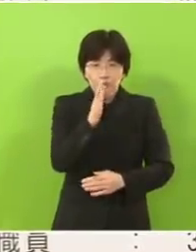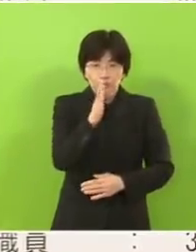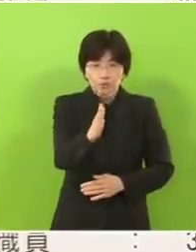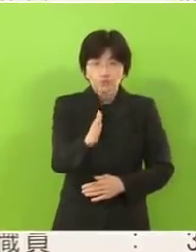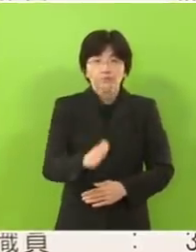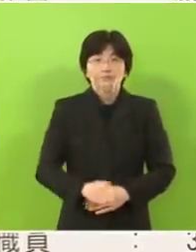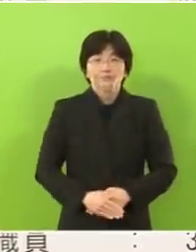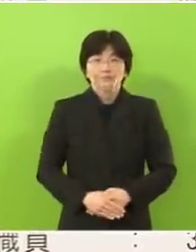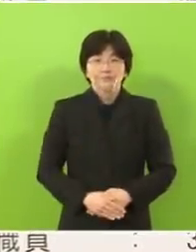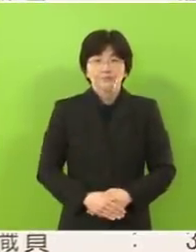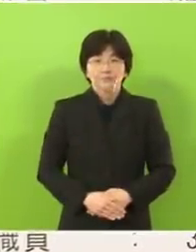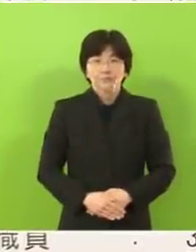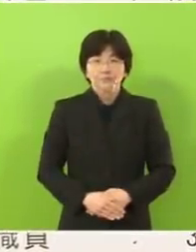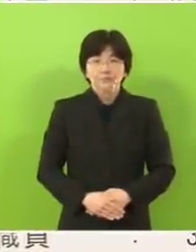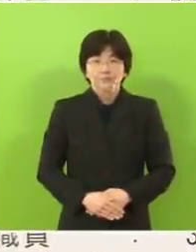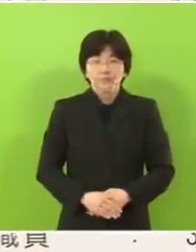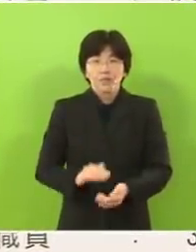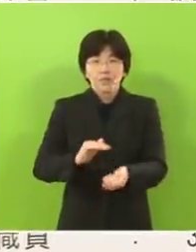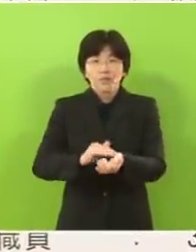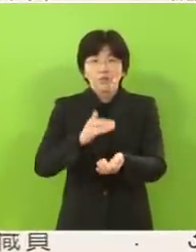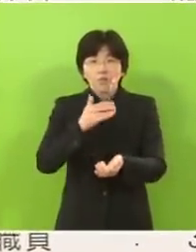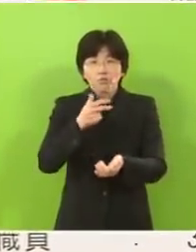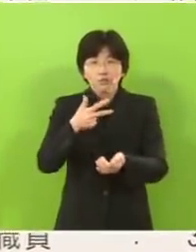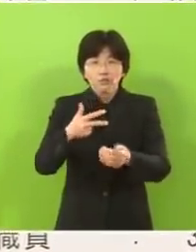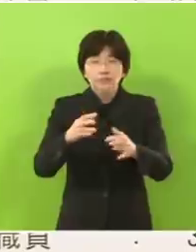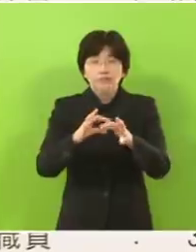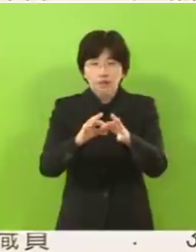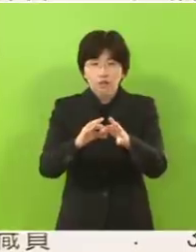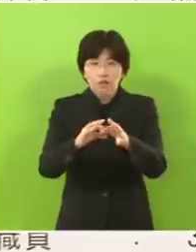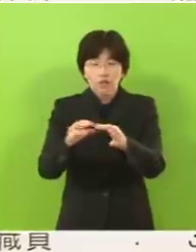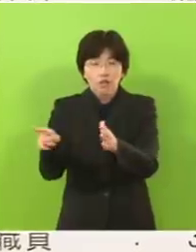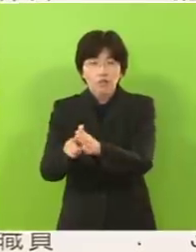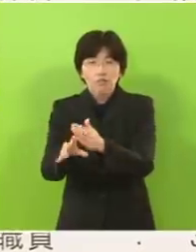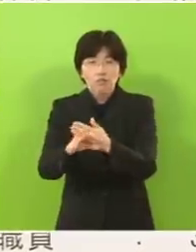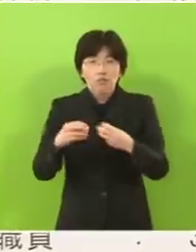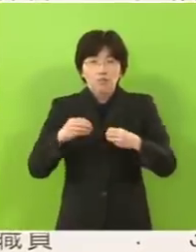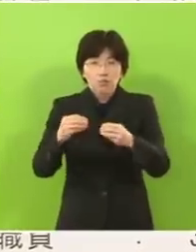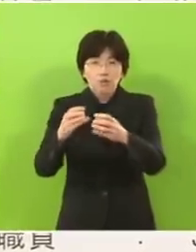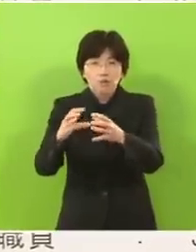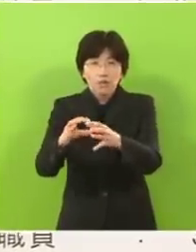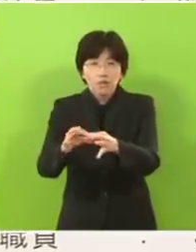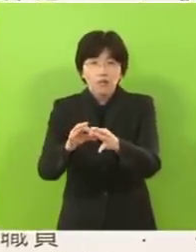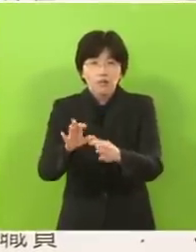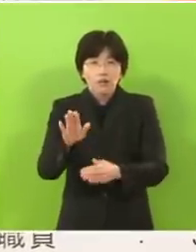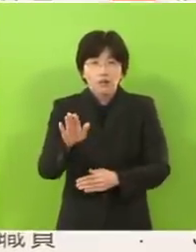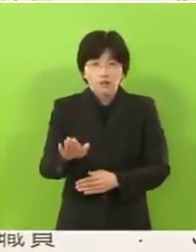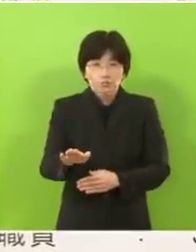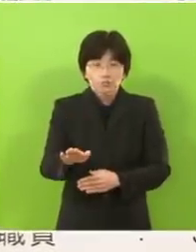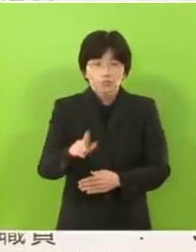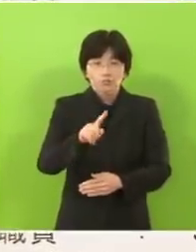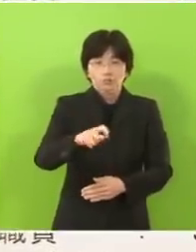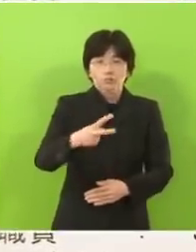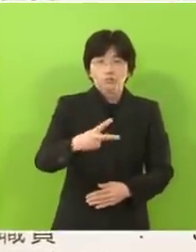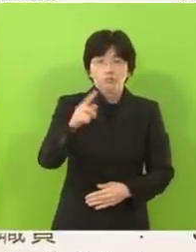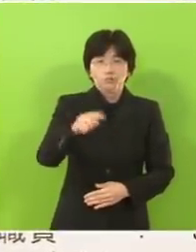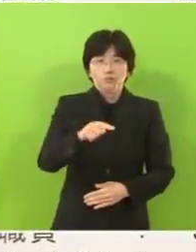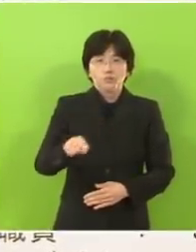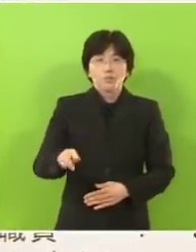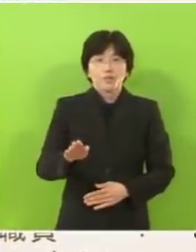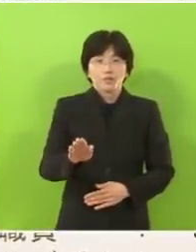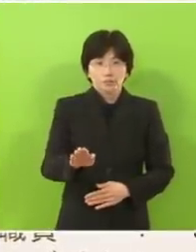致しますそして医療福祉関係こちらはクラス既存暮らしたの関係がございます12名となってい